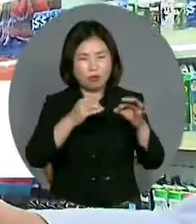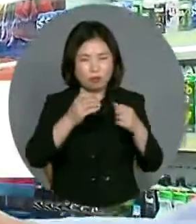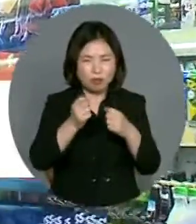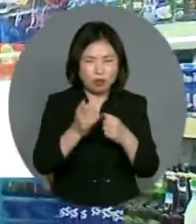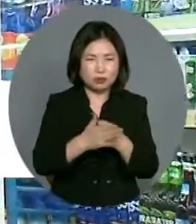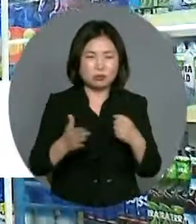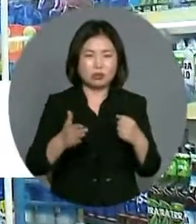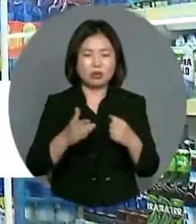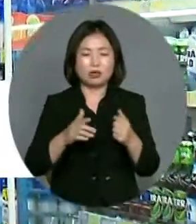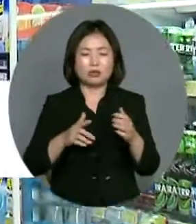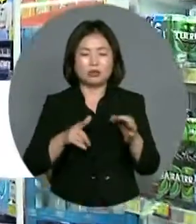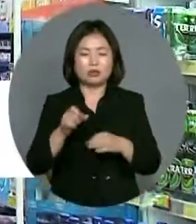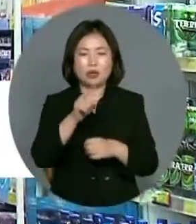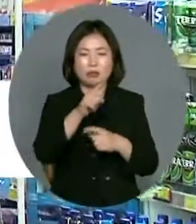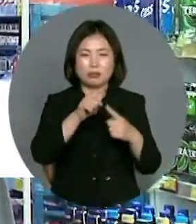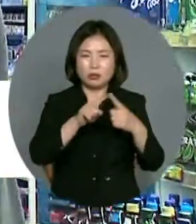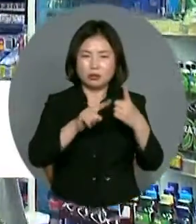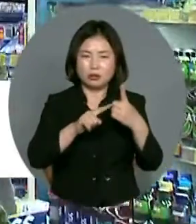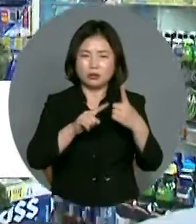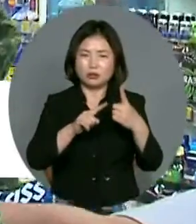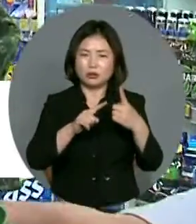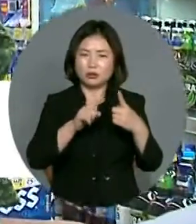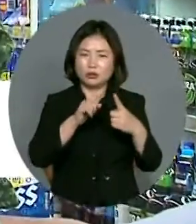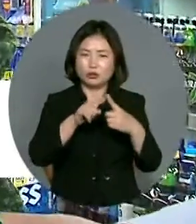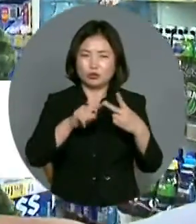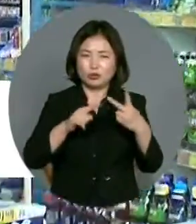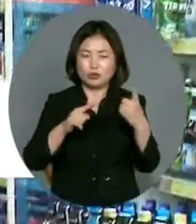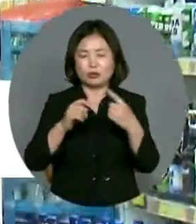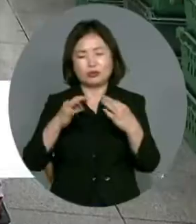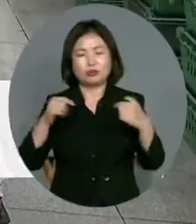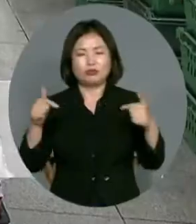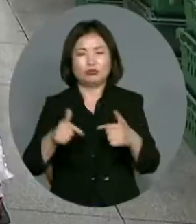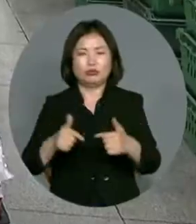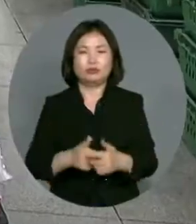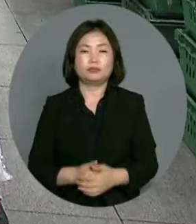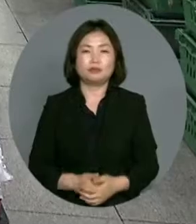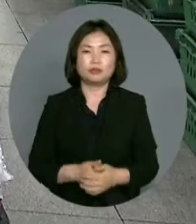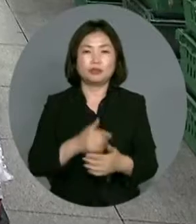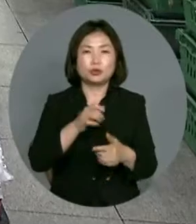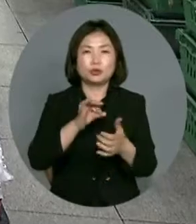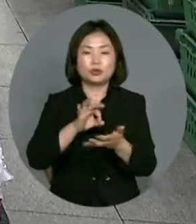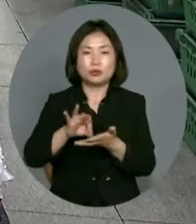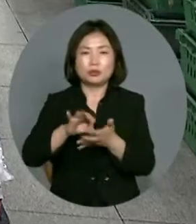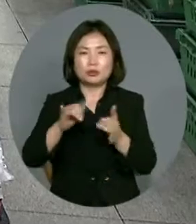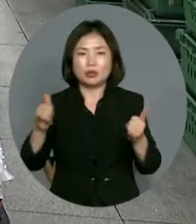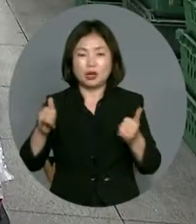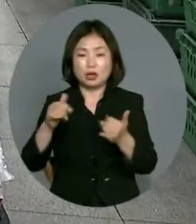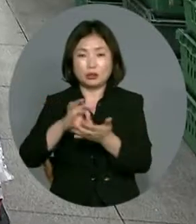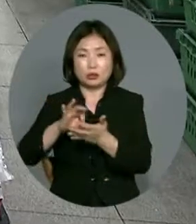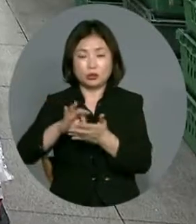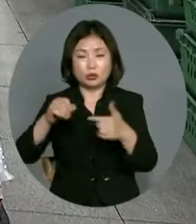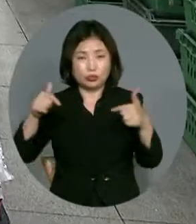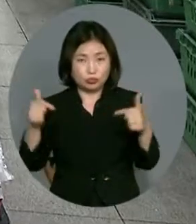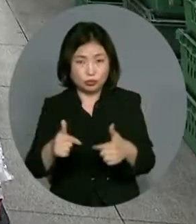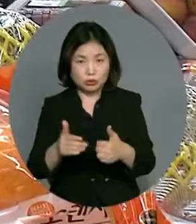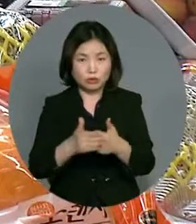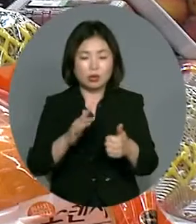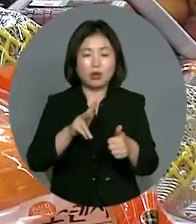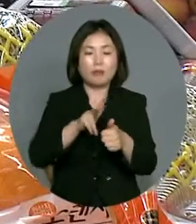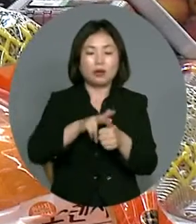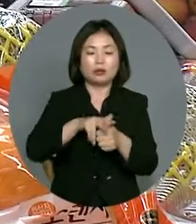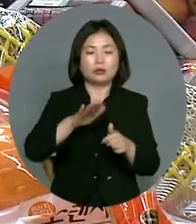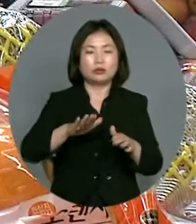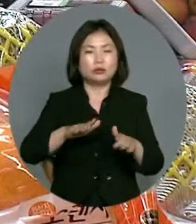시장에 한 번, 두번 놓고 한번 오고 좀 줄이지요, 아무래도. 소비자들의 씀씀이가 줄면서 이